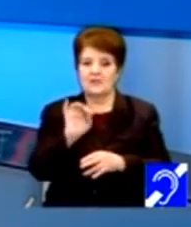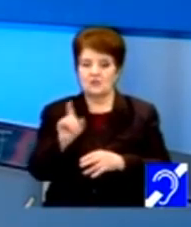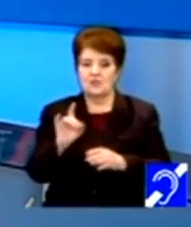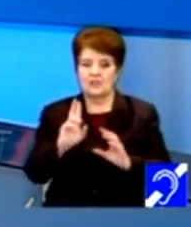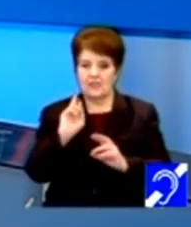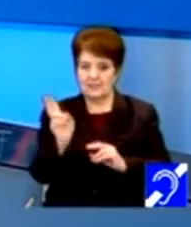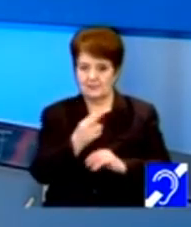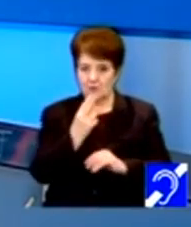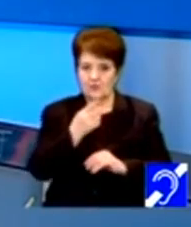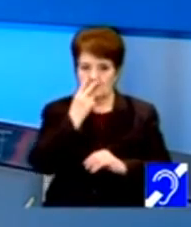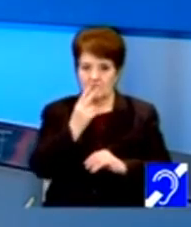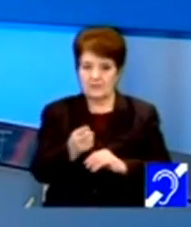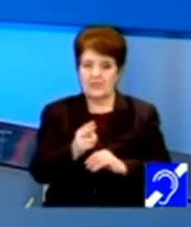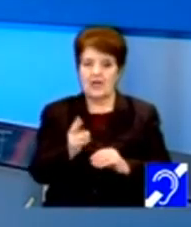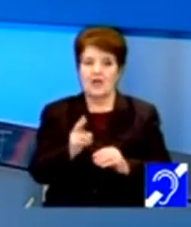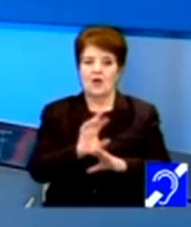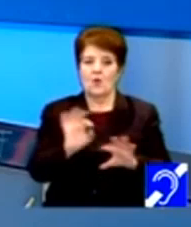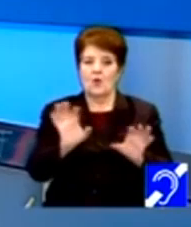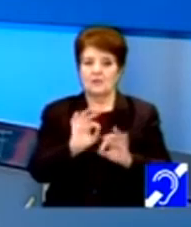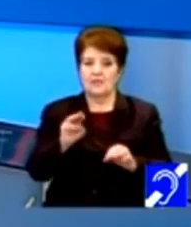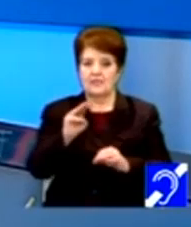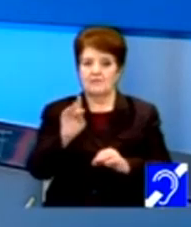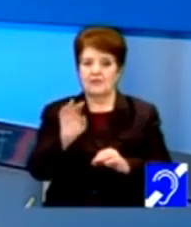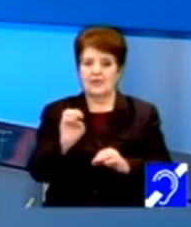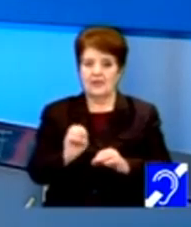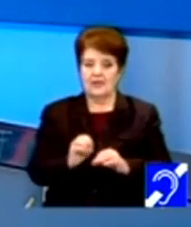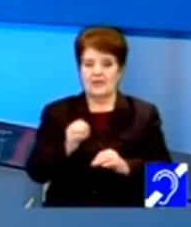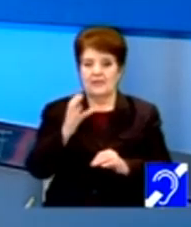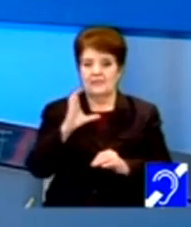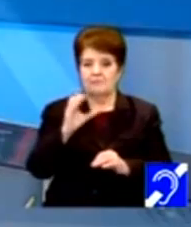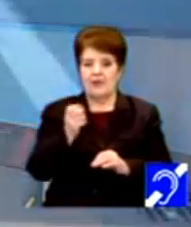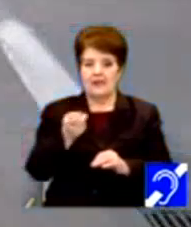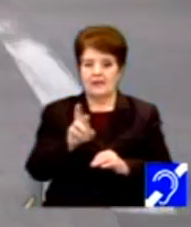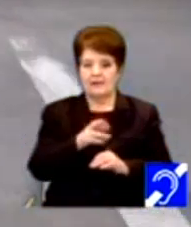transport. Urmăriți un reportaj semnat de corespondentul TVR în Spania, Felix Damian.